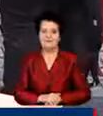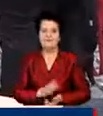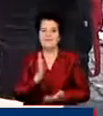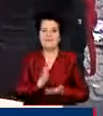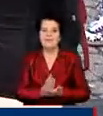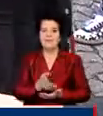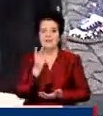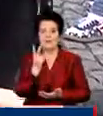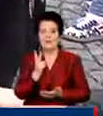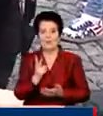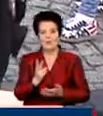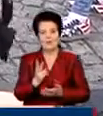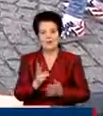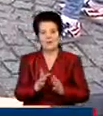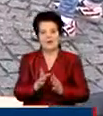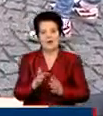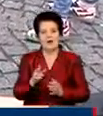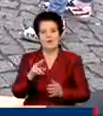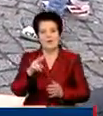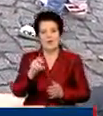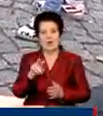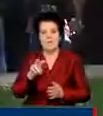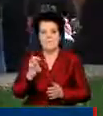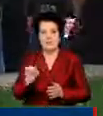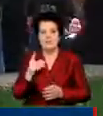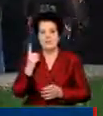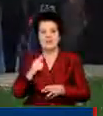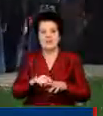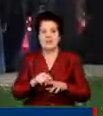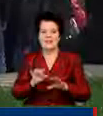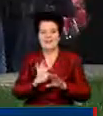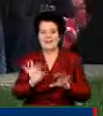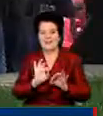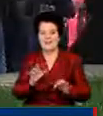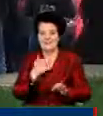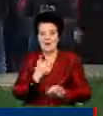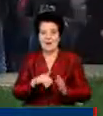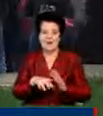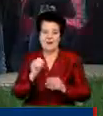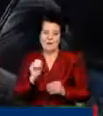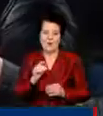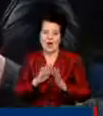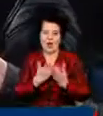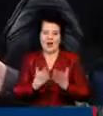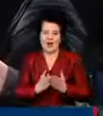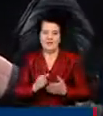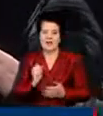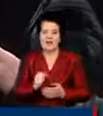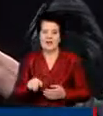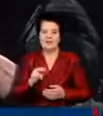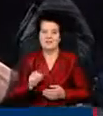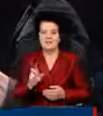avea două lămpi și avea o lampă și avea și un inel care îi împlinea dorințe. Ne-am ales o carte despre